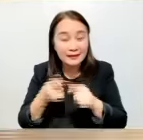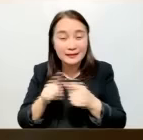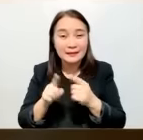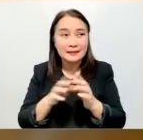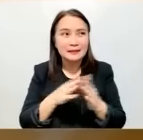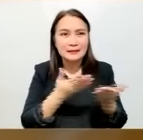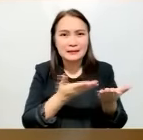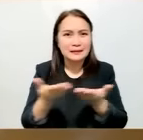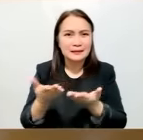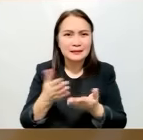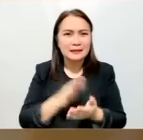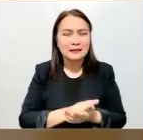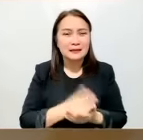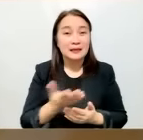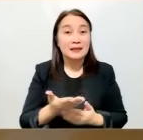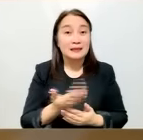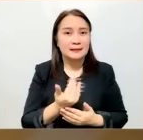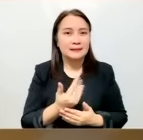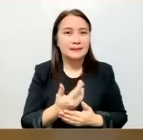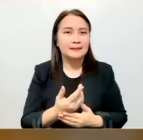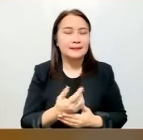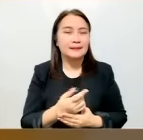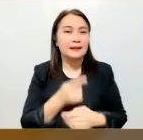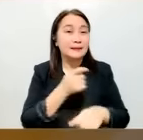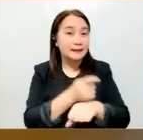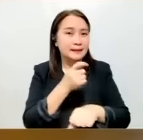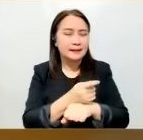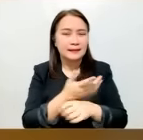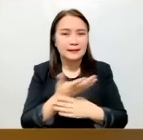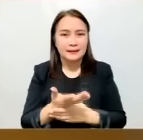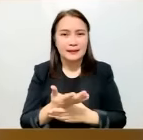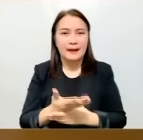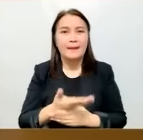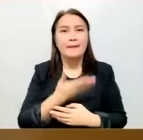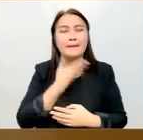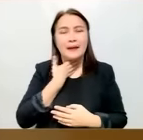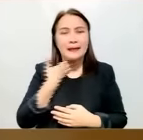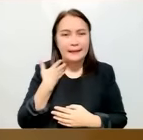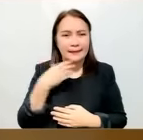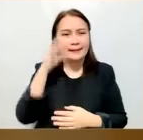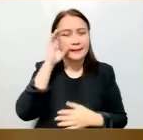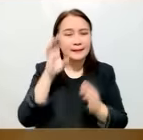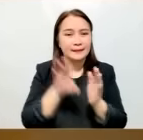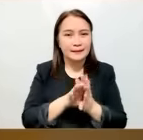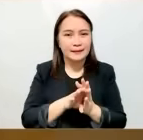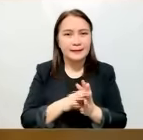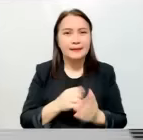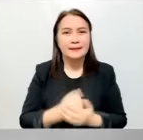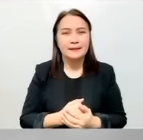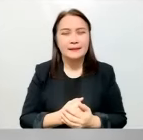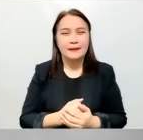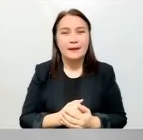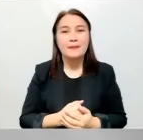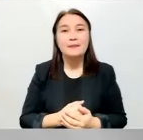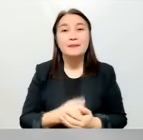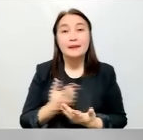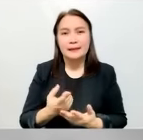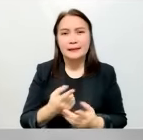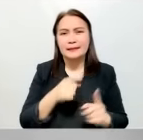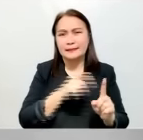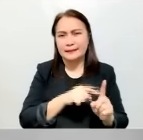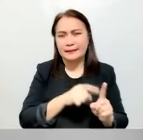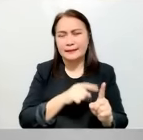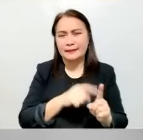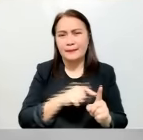i-blackmail. Base sa imbestigasyon, na biktima ni Paul ang 15-anyos na hipag nang namatay niyang katrabaho. Tinatakot niya raw ang